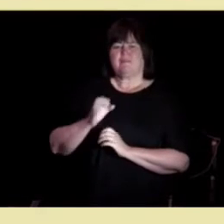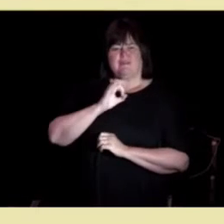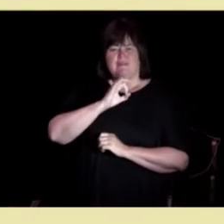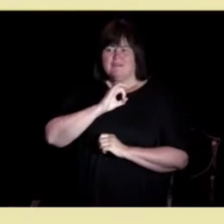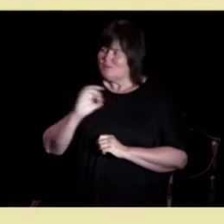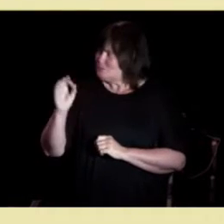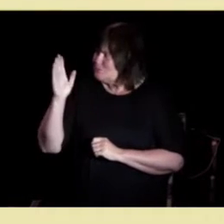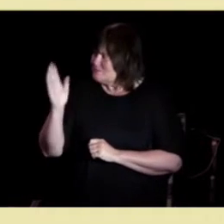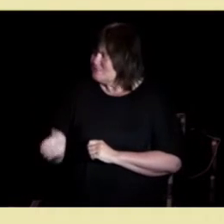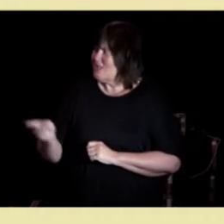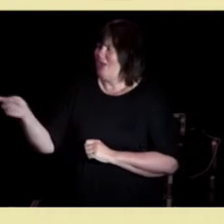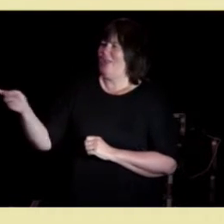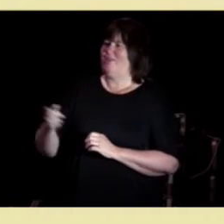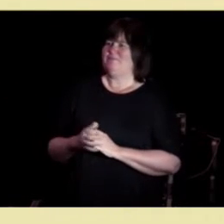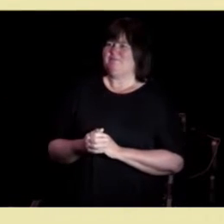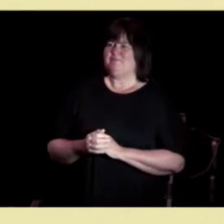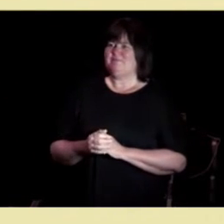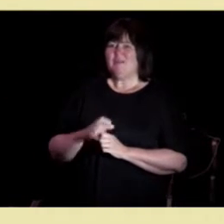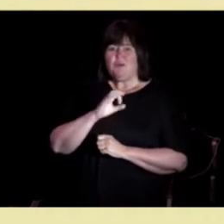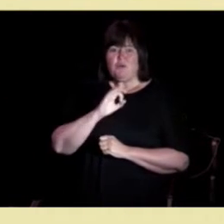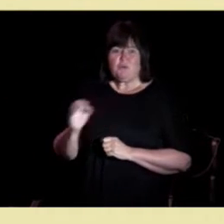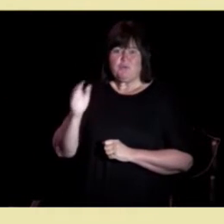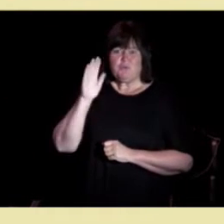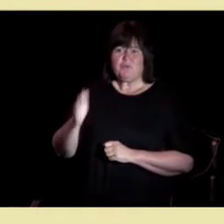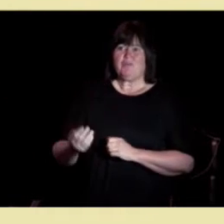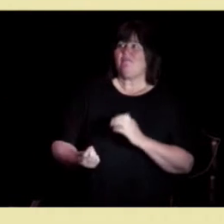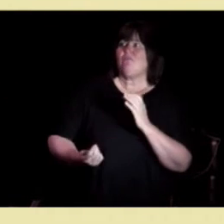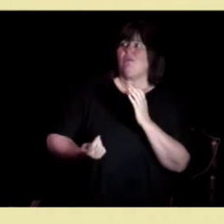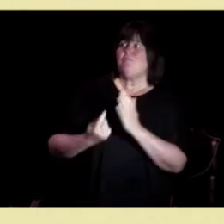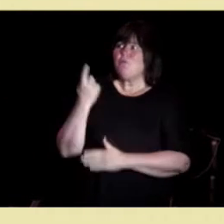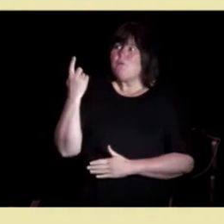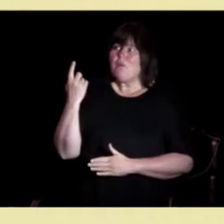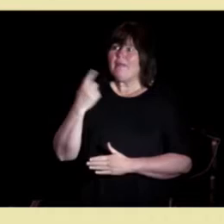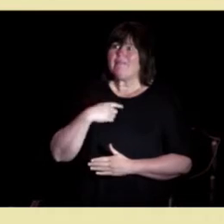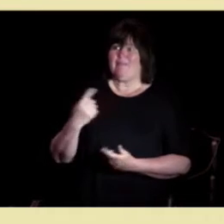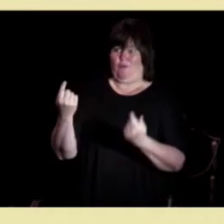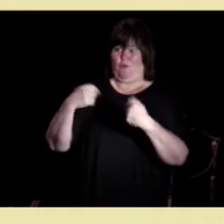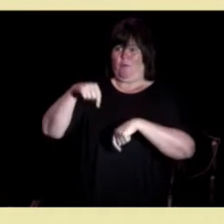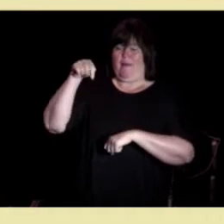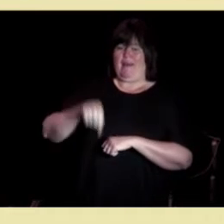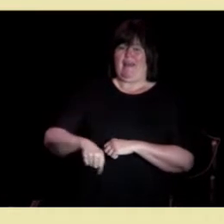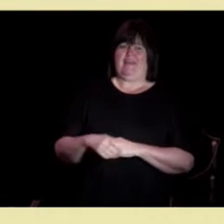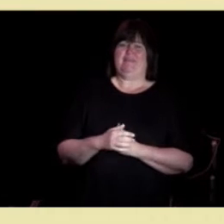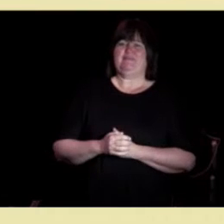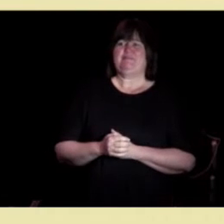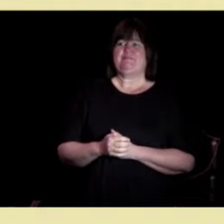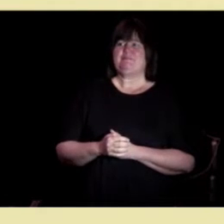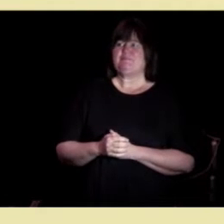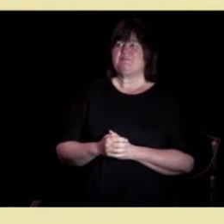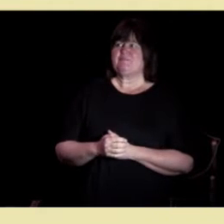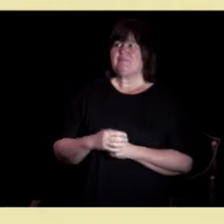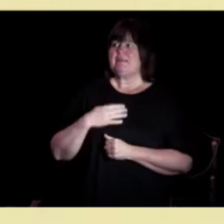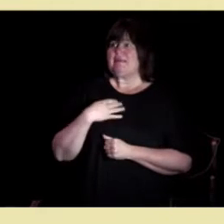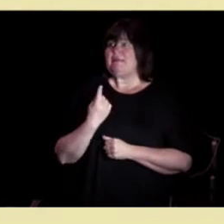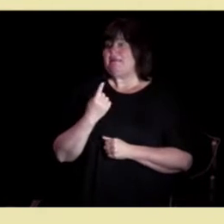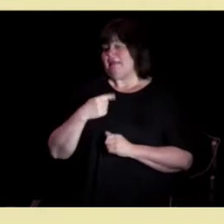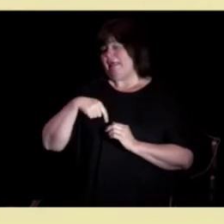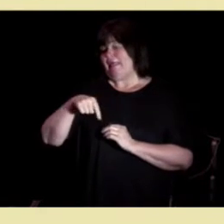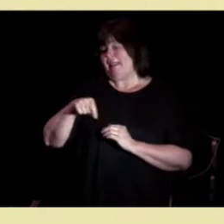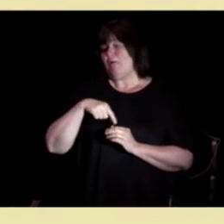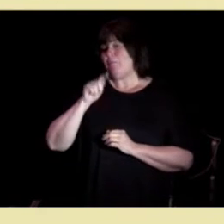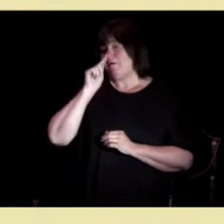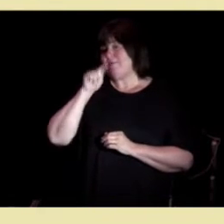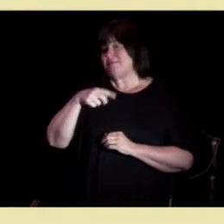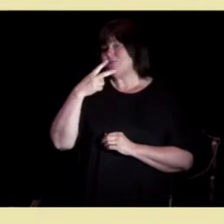Tusen takk for det, og tusen takk for anledningen til å komme hit. Jeg skal i løpet av de neste